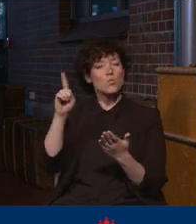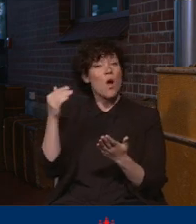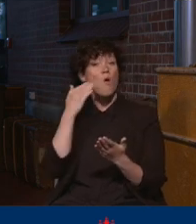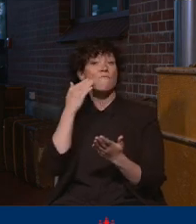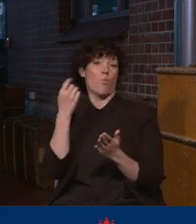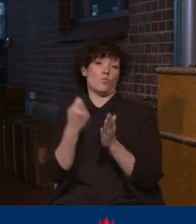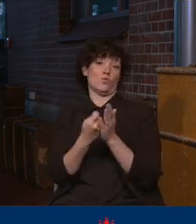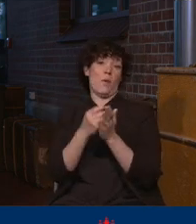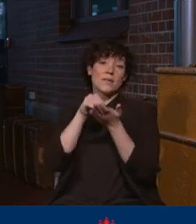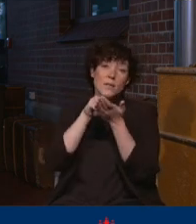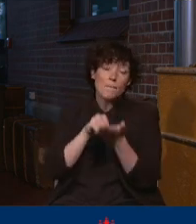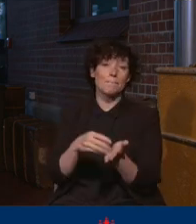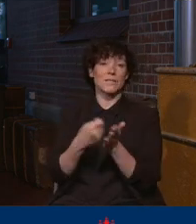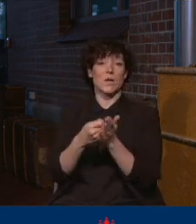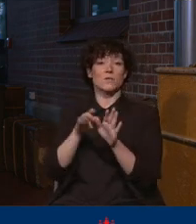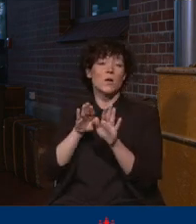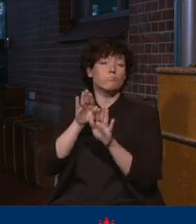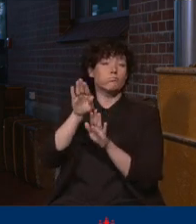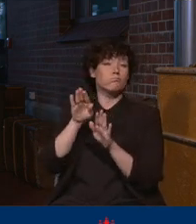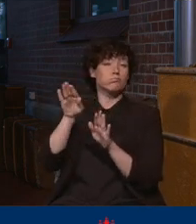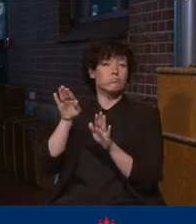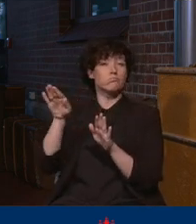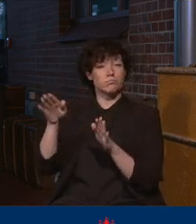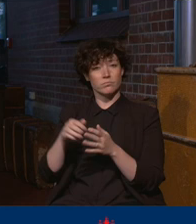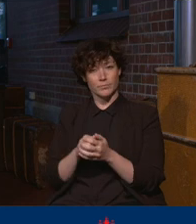und die mietpreise im nachhinein